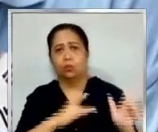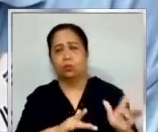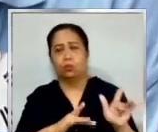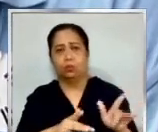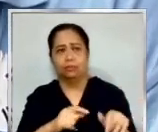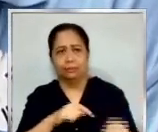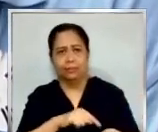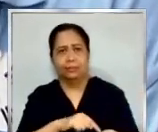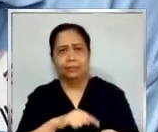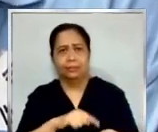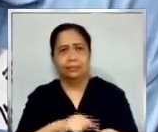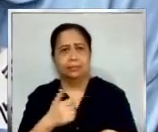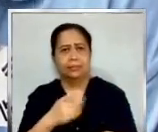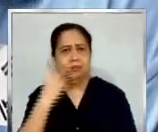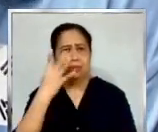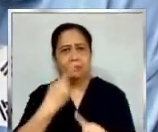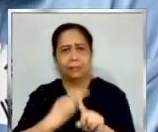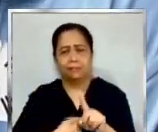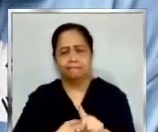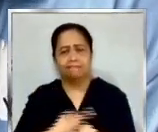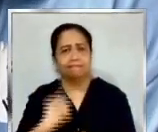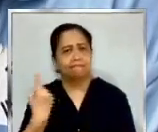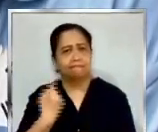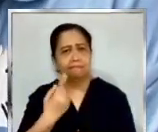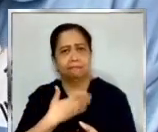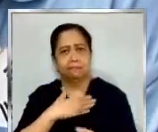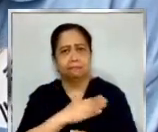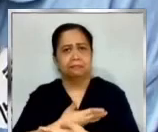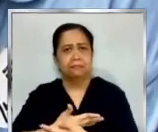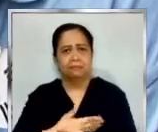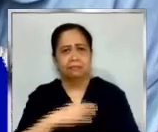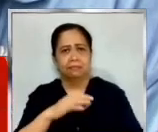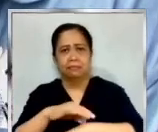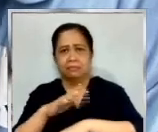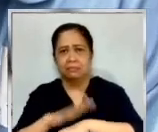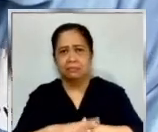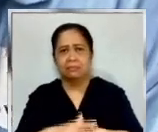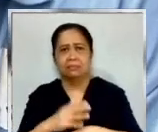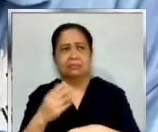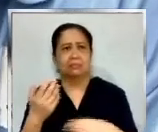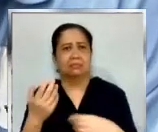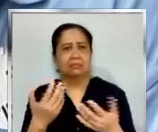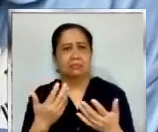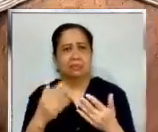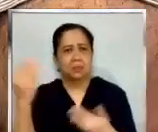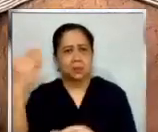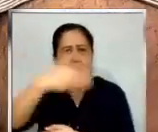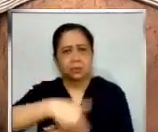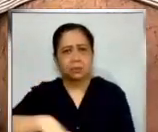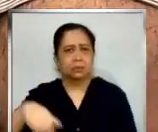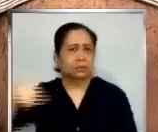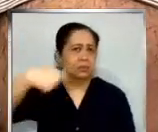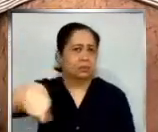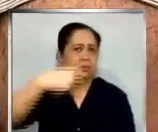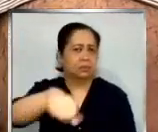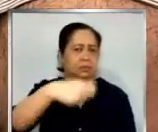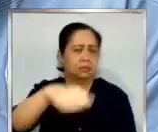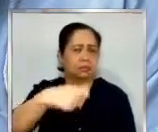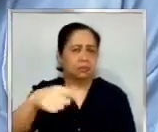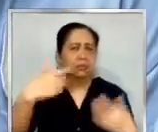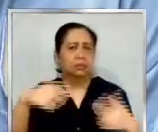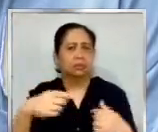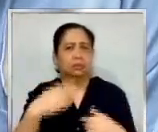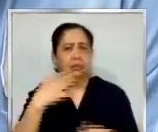mga 4 months pa lang siya. Malamok, halos magdamag, paypay ako. Tapos nagagatas pa